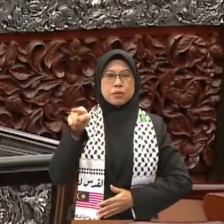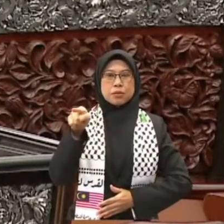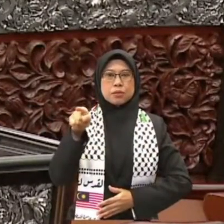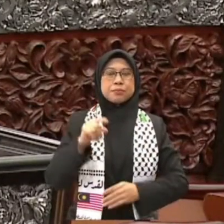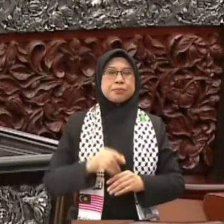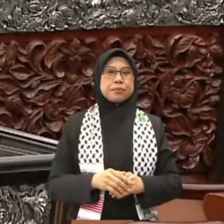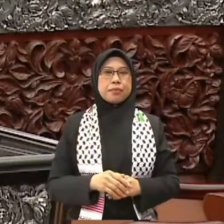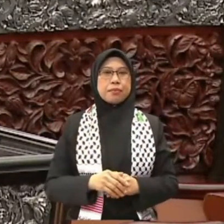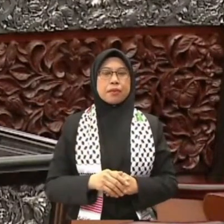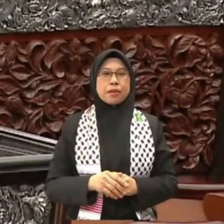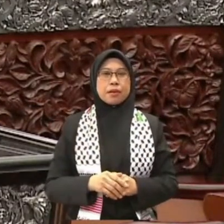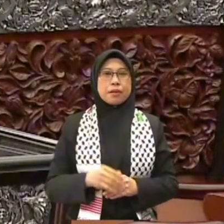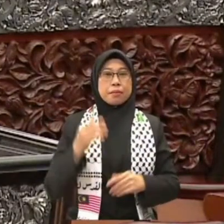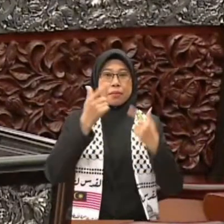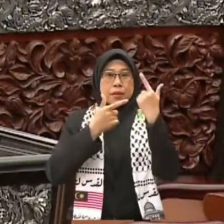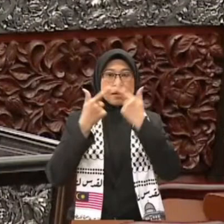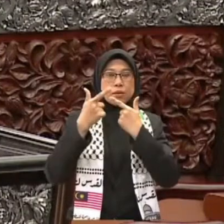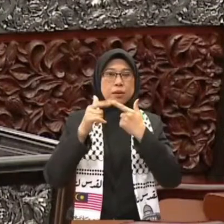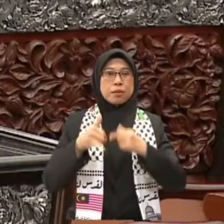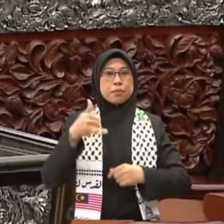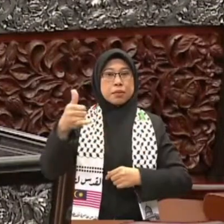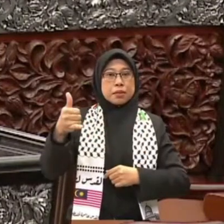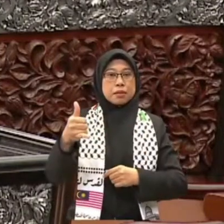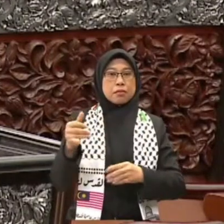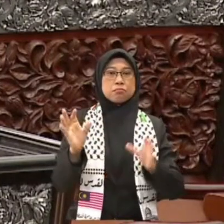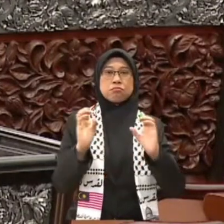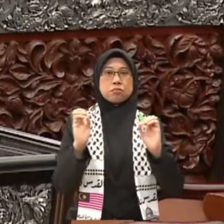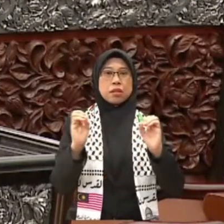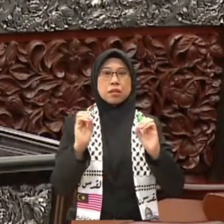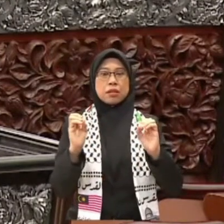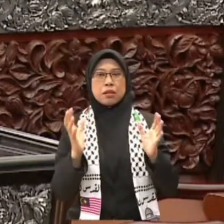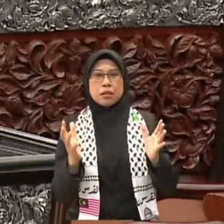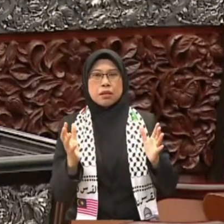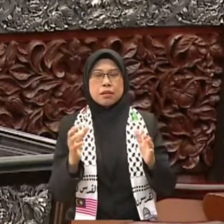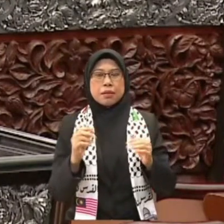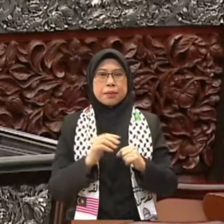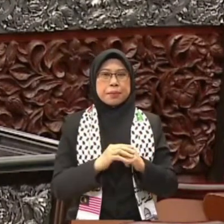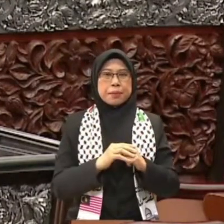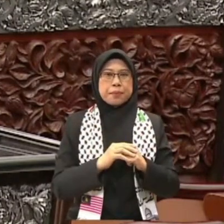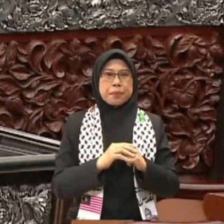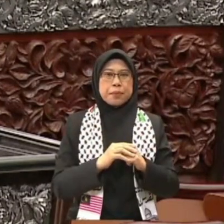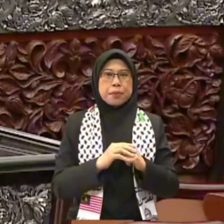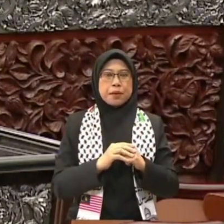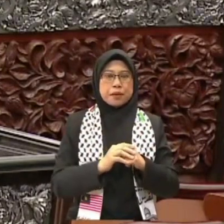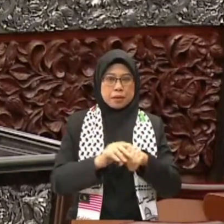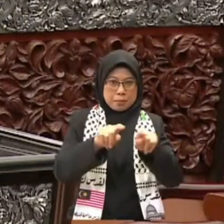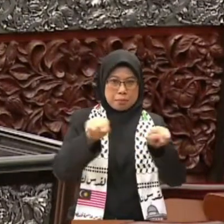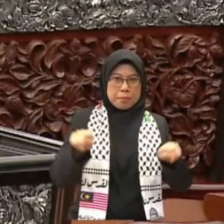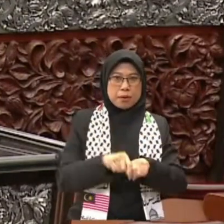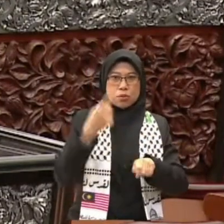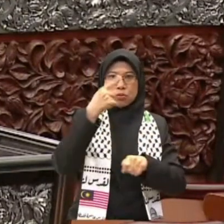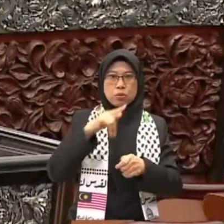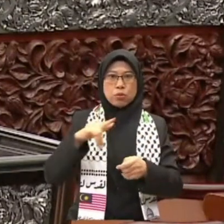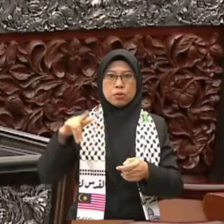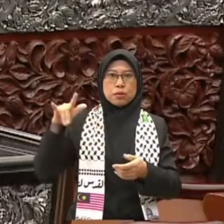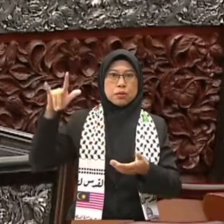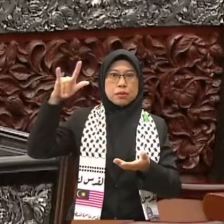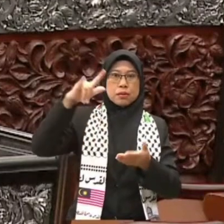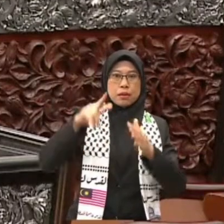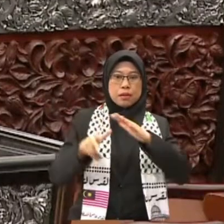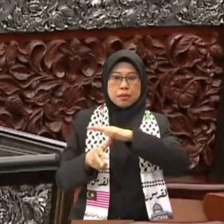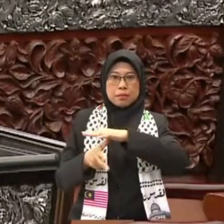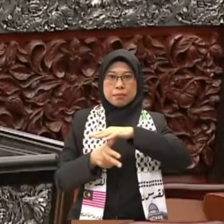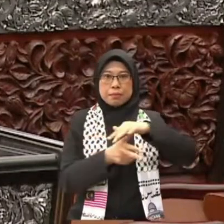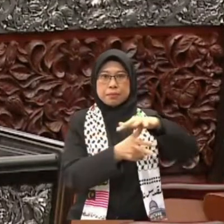ini. Walaupun pergi ke sana tidak ada helipad, pusing sekejap, sekejap, lepas tu patah balik. Bagi minyak cukup lah, ya.